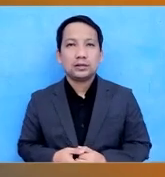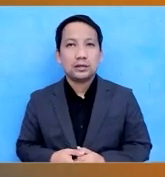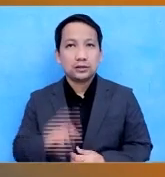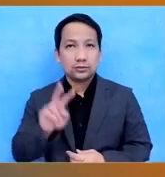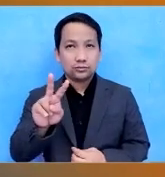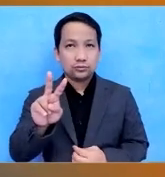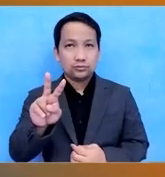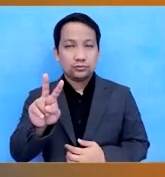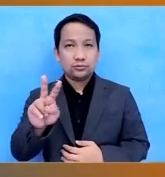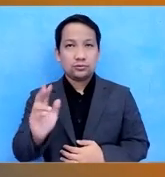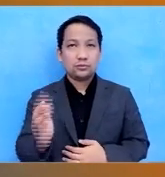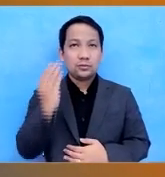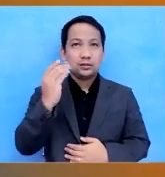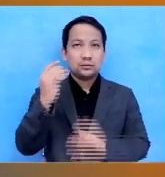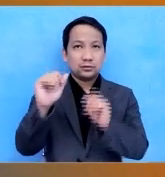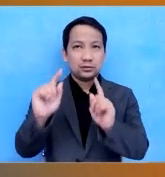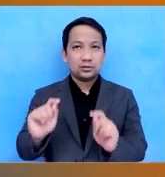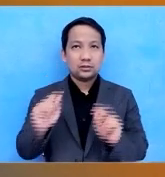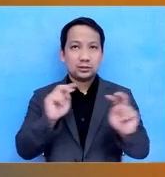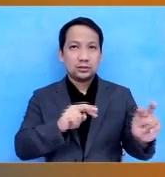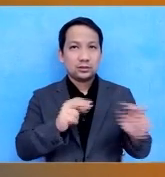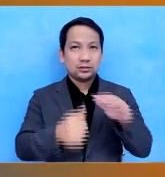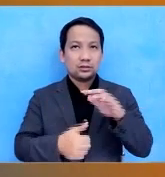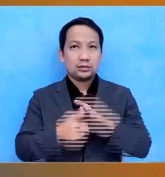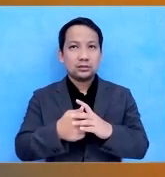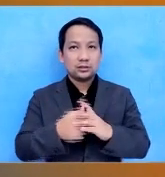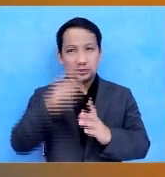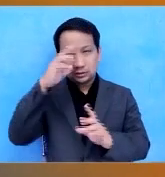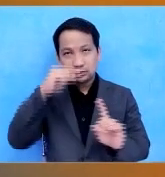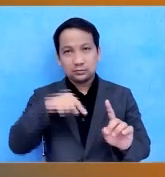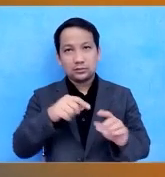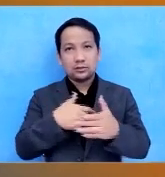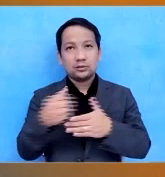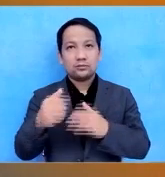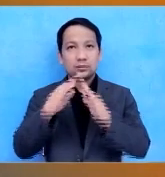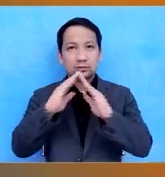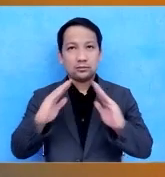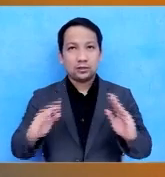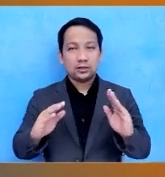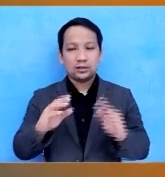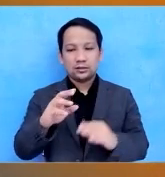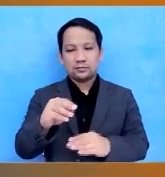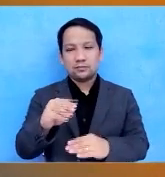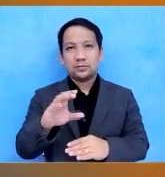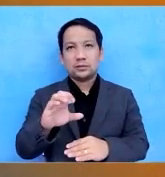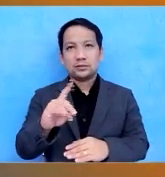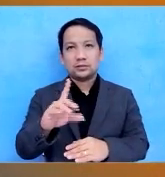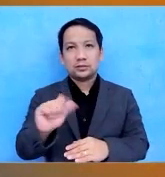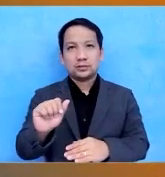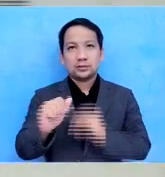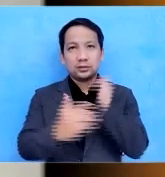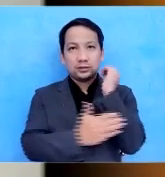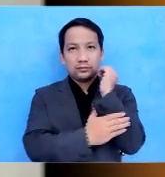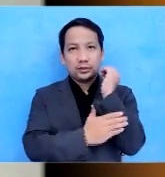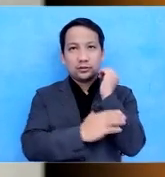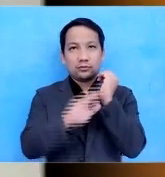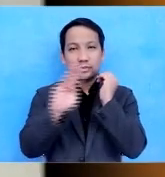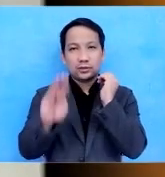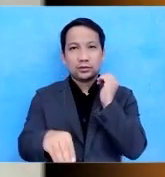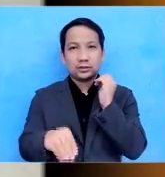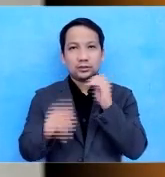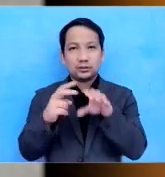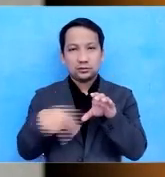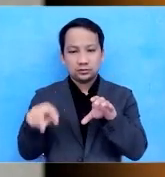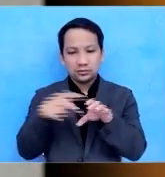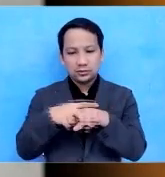araw noong Sabado, makikitang lumabas ang isang lalaki mula sa isang bahay sa Maseda Street sa Sampaloc, Maynila. Sumakay siya